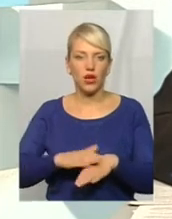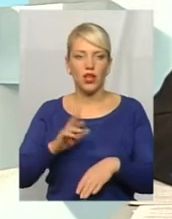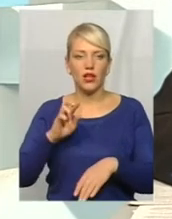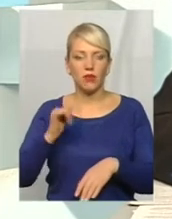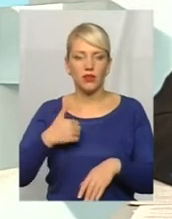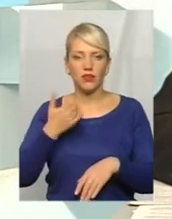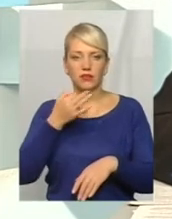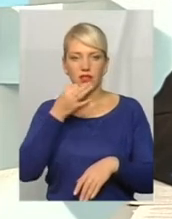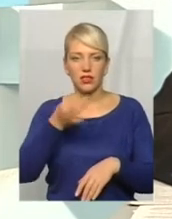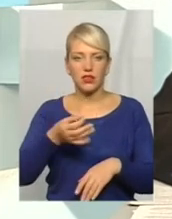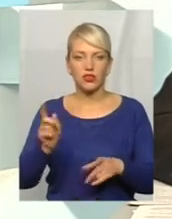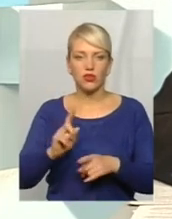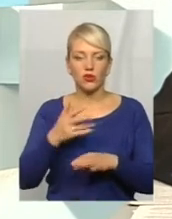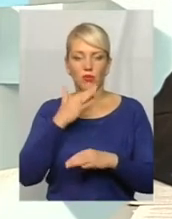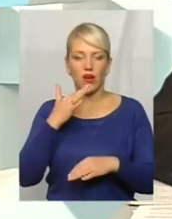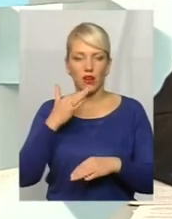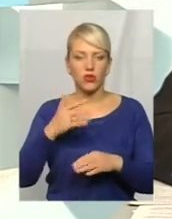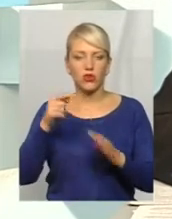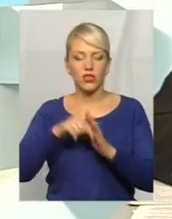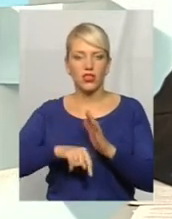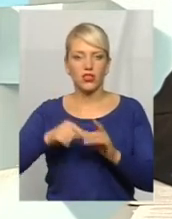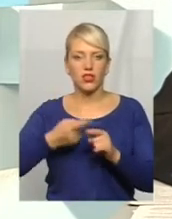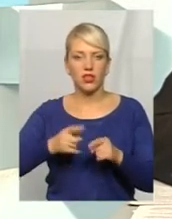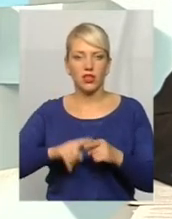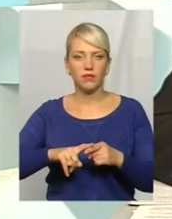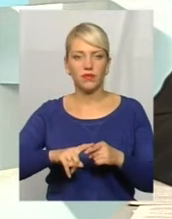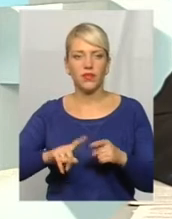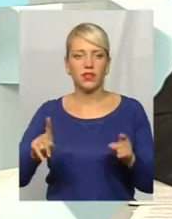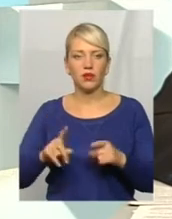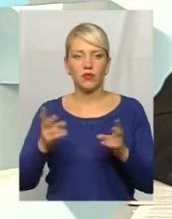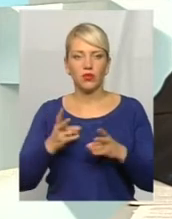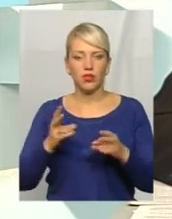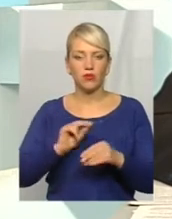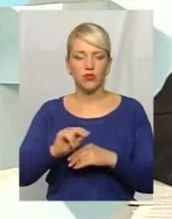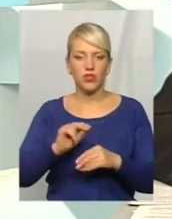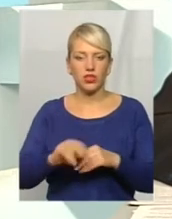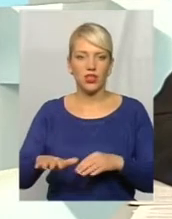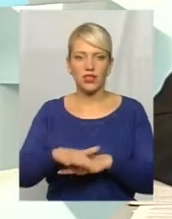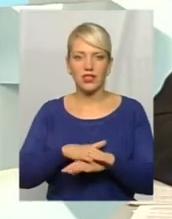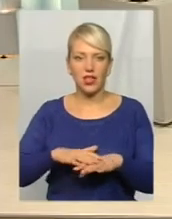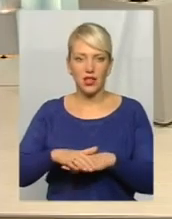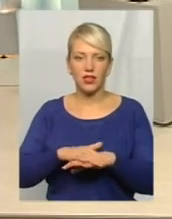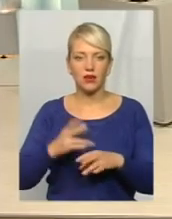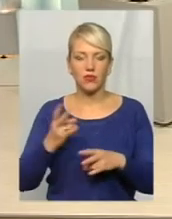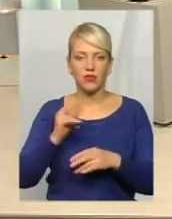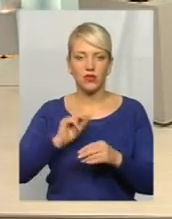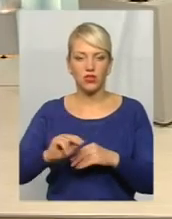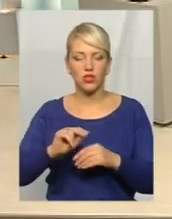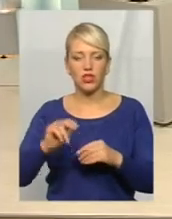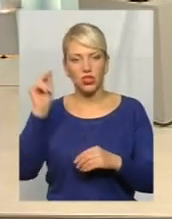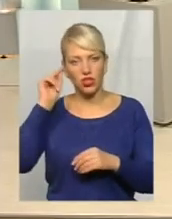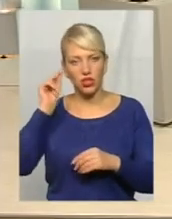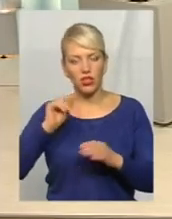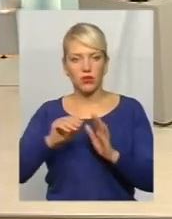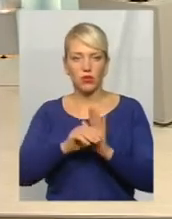також сказати, що дуже багато значить те, потрібно вчити населення, вчити шкільних програм з